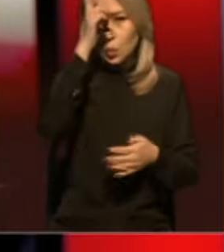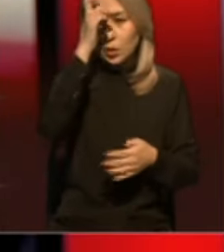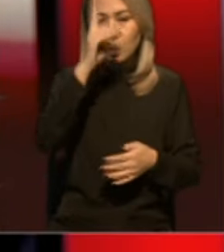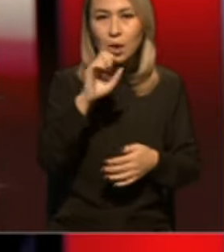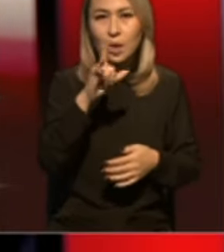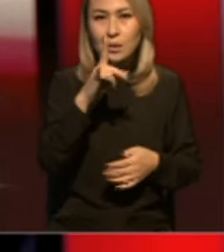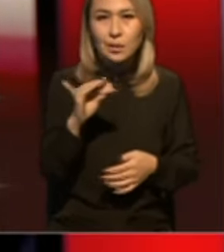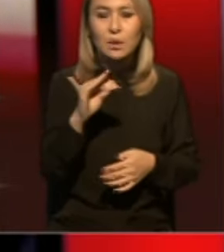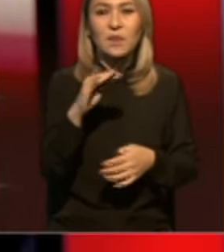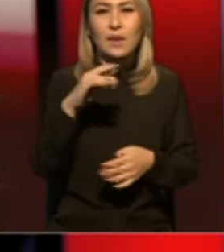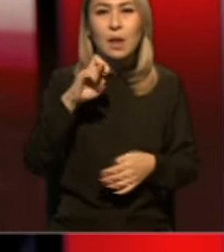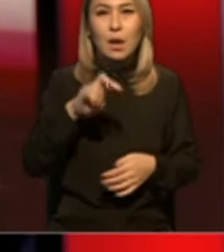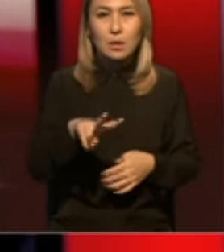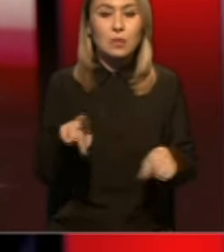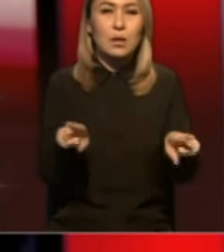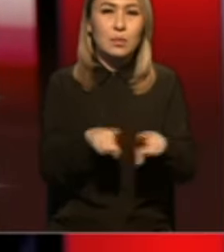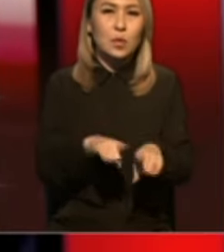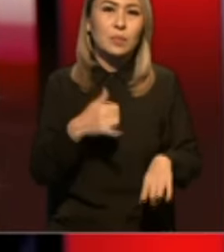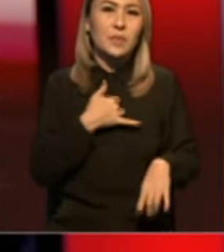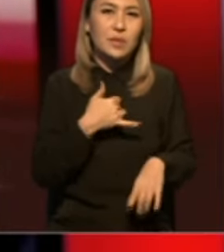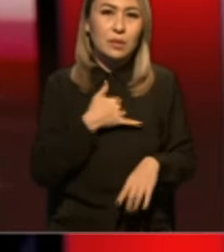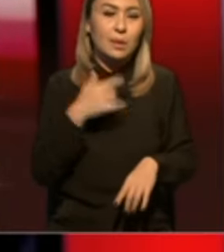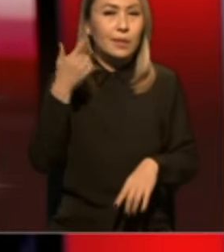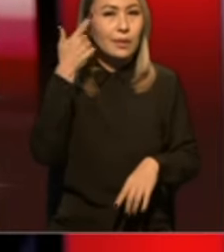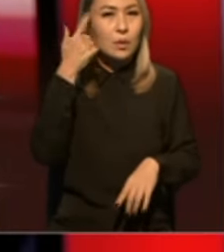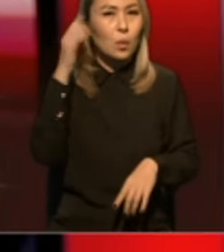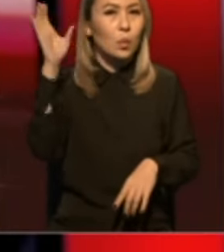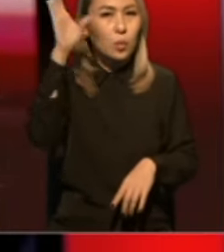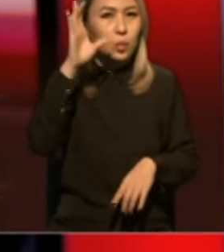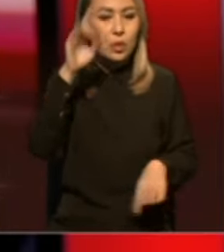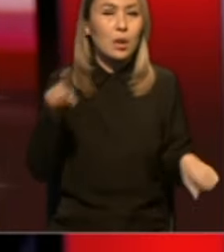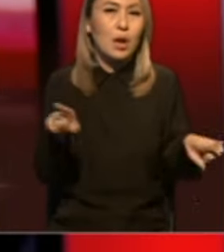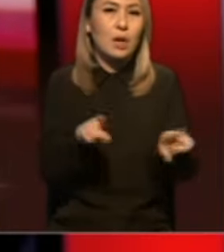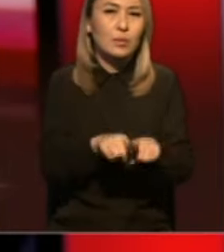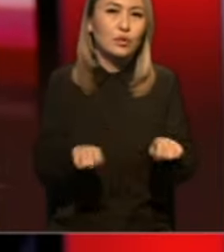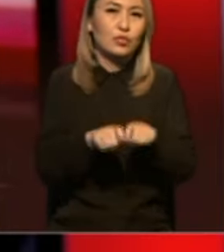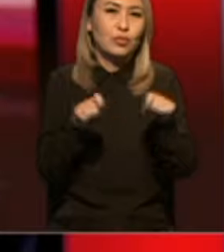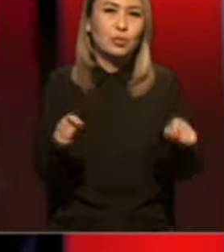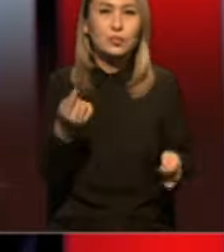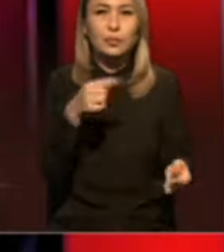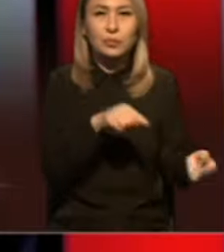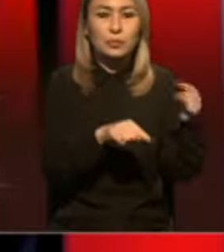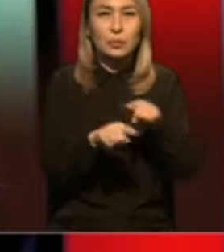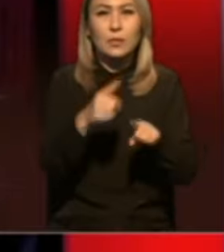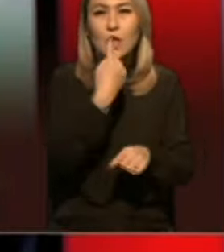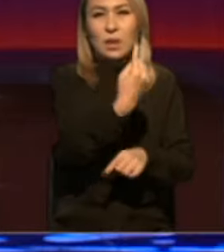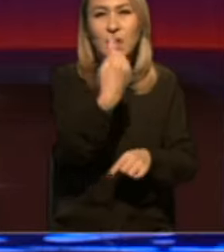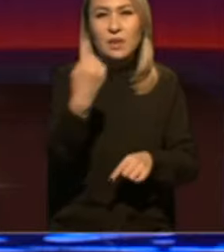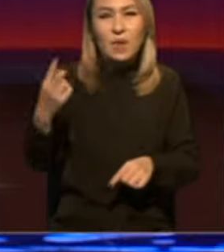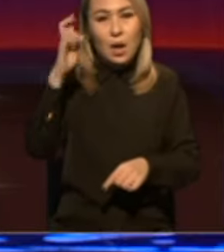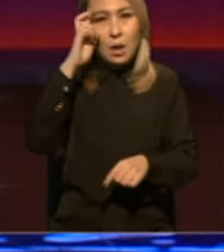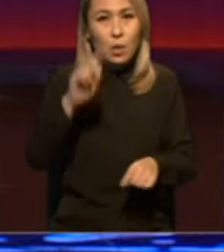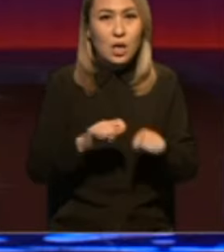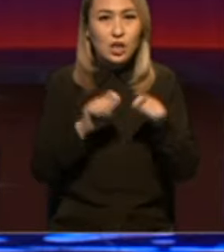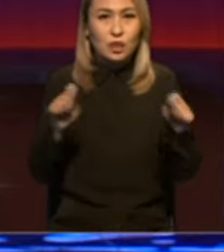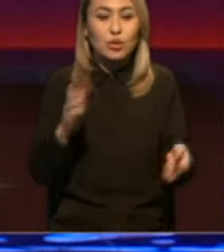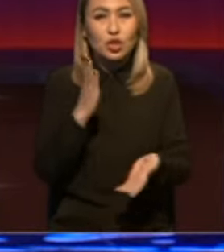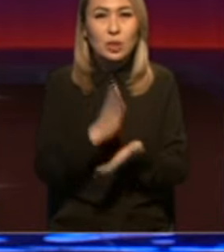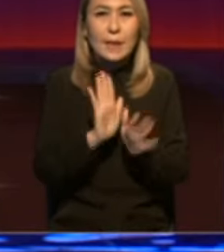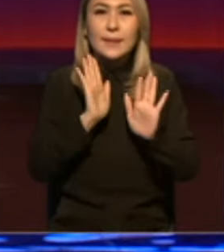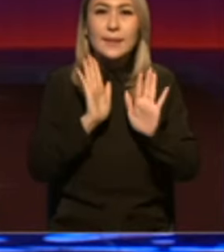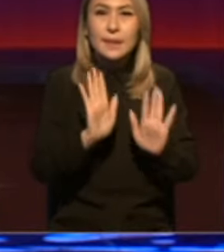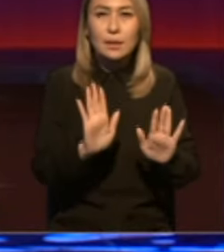университетінің филиалы ашылды. Сол секілді бізде Қырғызстанмен, Өзбекстанмен де осындай филиалдар бір-бір мемлекеттерде ашылып жатады. Бірақ бұл жерде тек